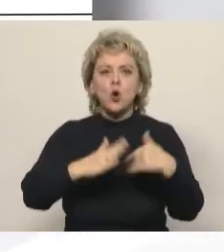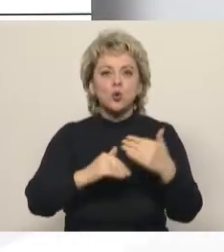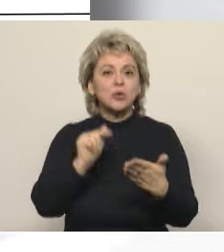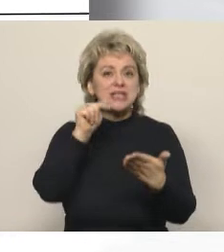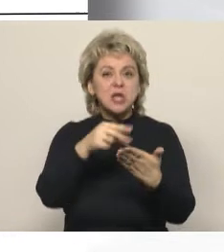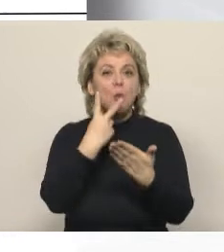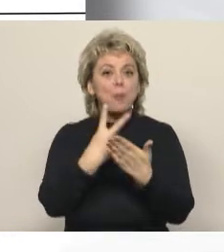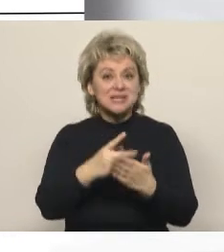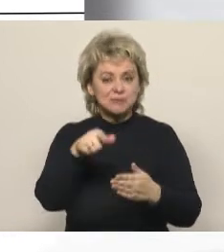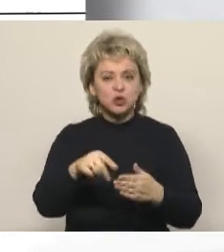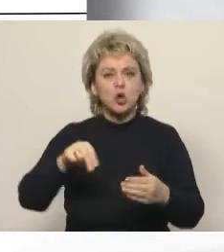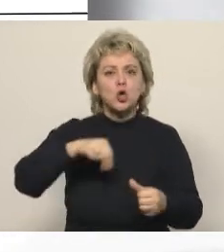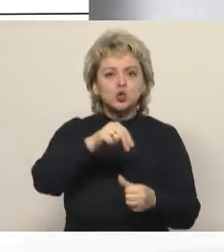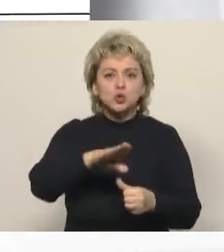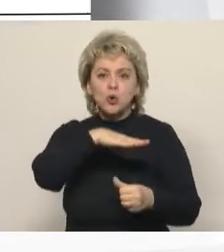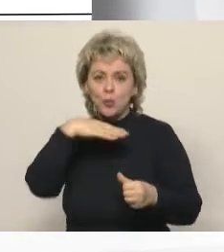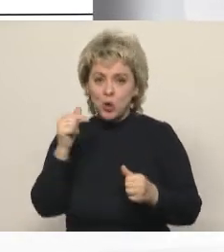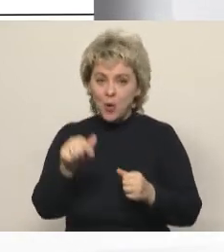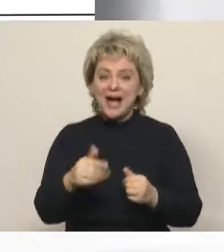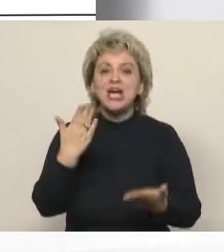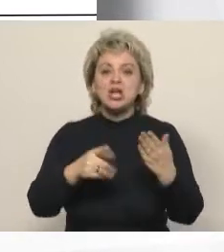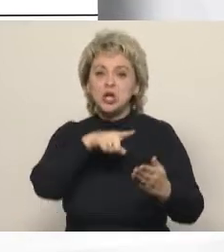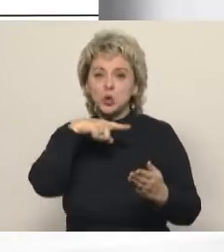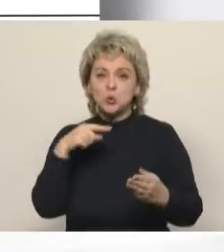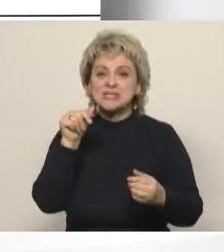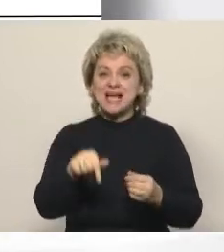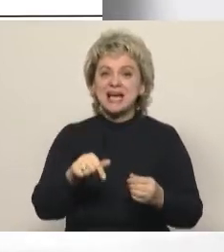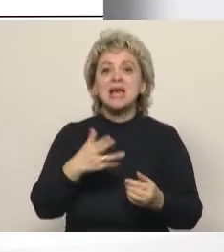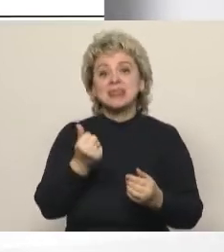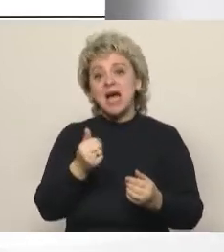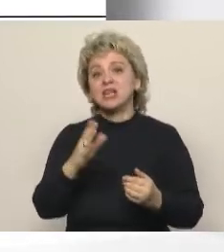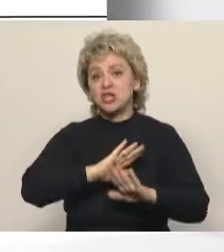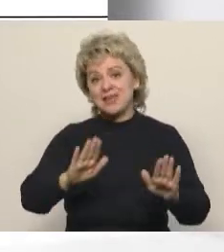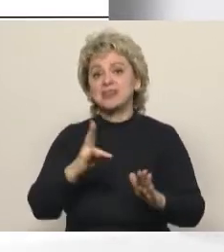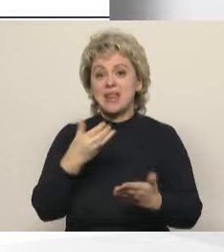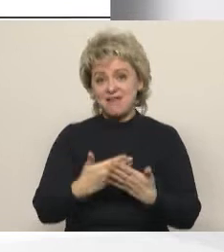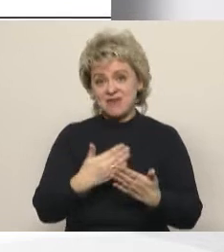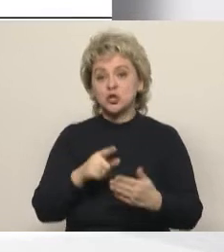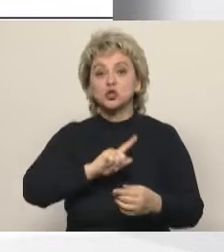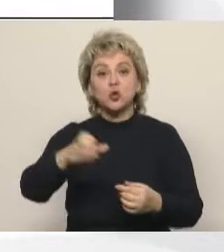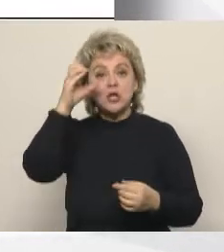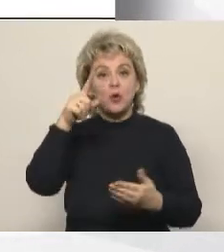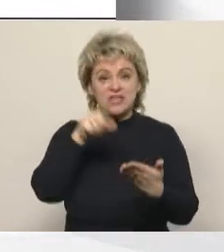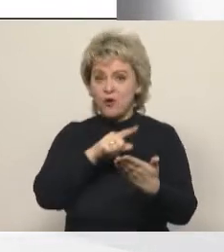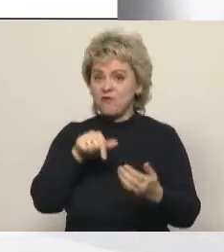доходят посмотреть». Солью переборщила. И, конечно, русская классика «да нет, наверное». Что по науке значит неуверенное отрицание с